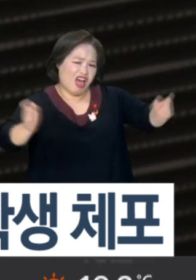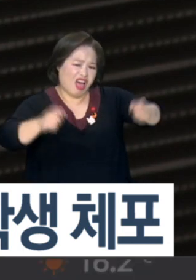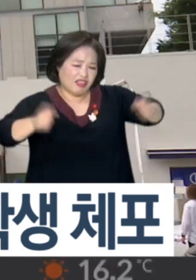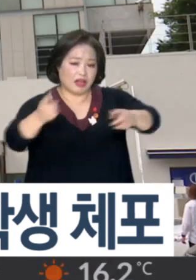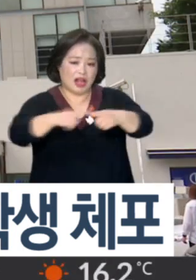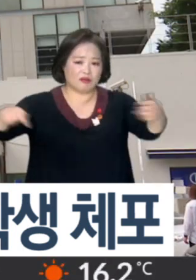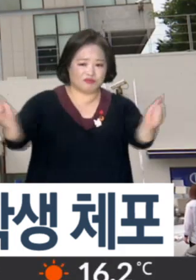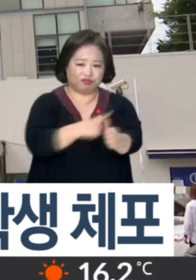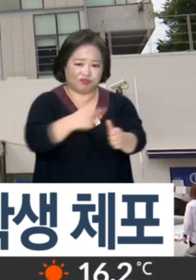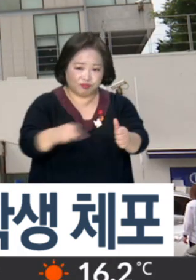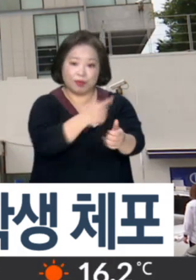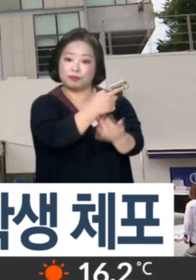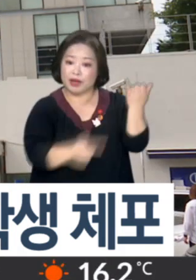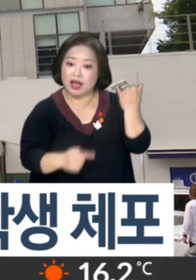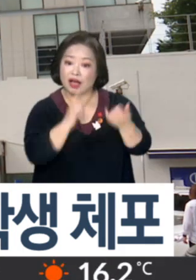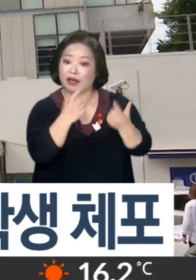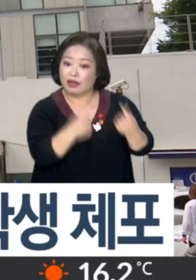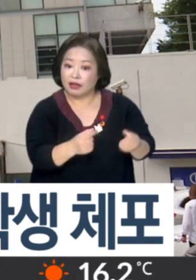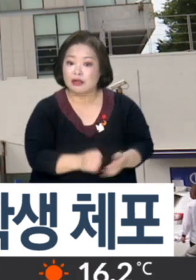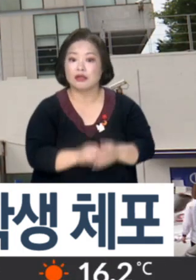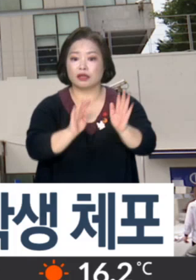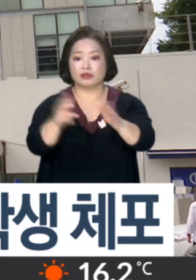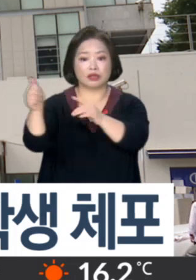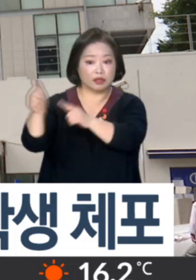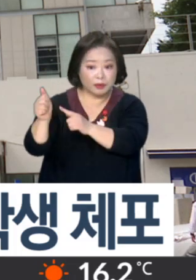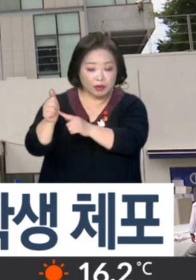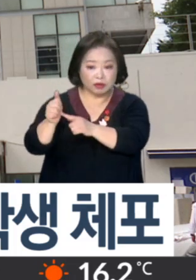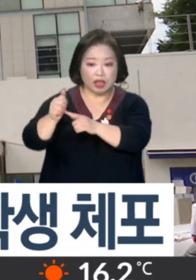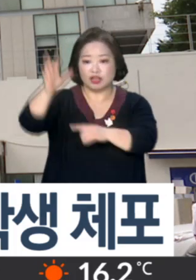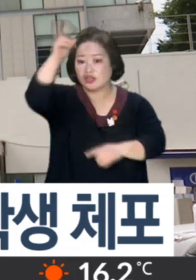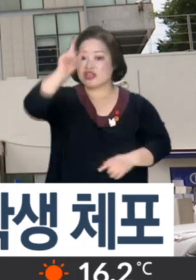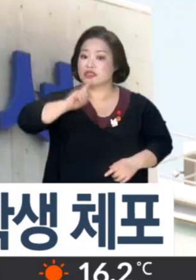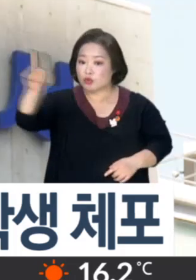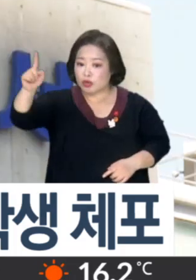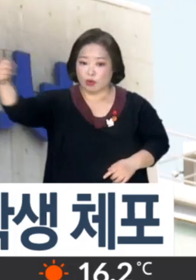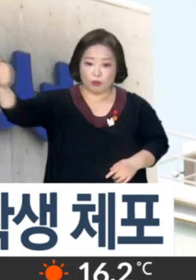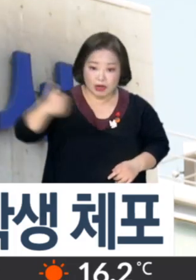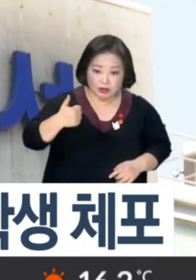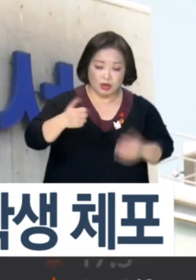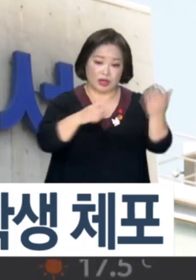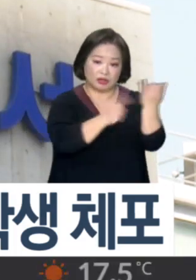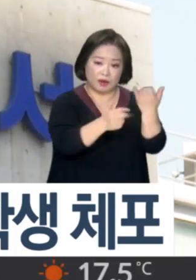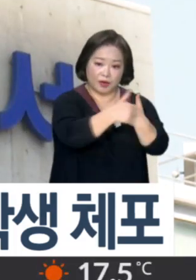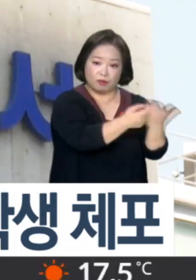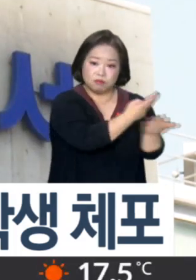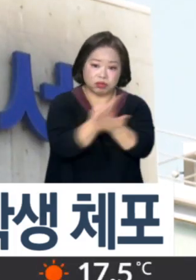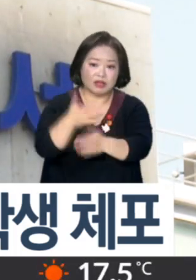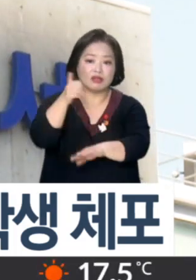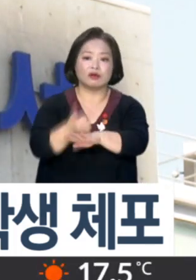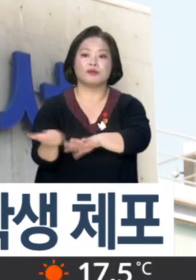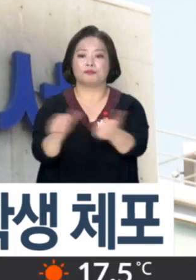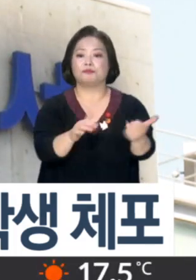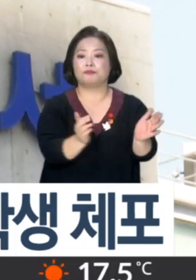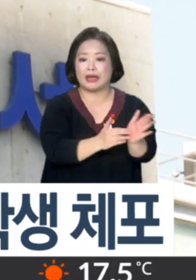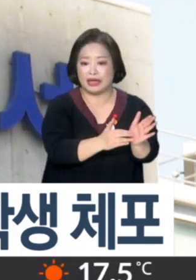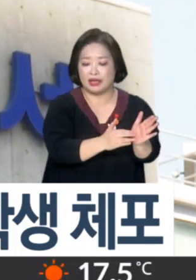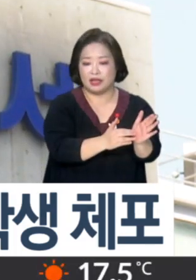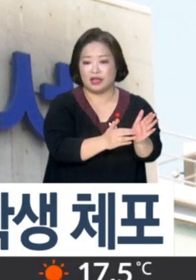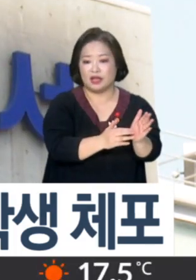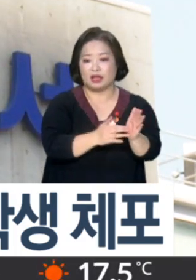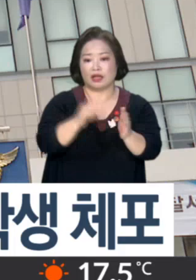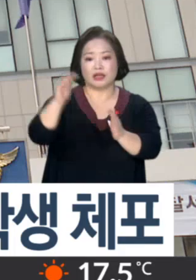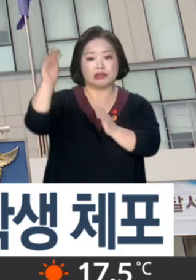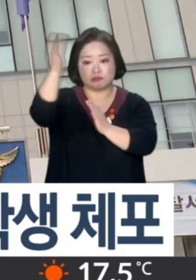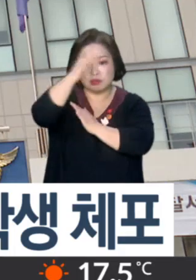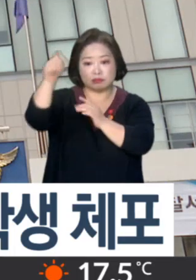흉기를 휘두른 혐의를 받습니다. A군의 신고를 받고 출동한 경찰이 여학생을 병원으로 옮겼지만 끝내 숨졌고